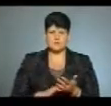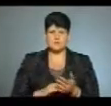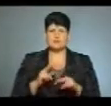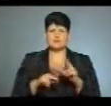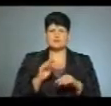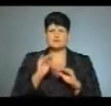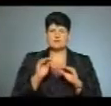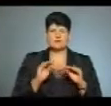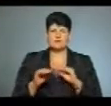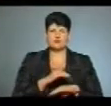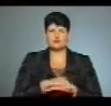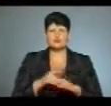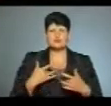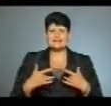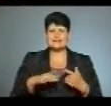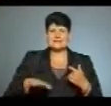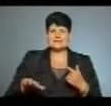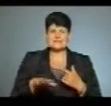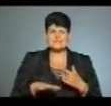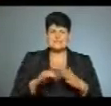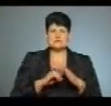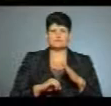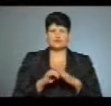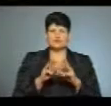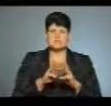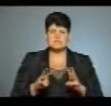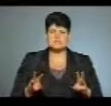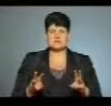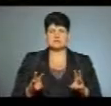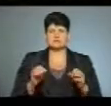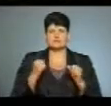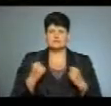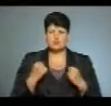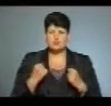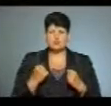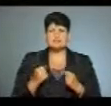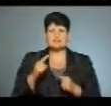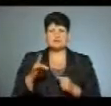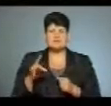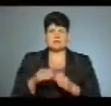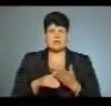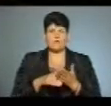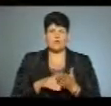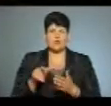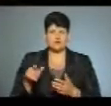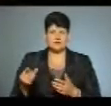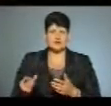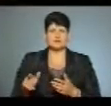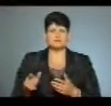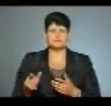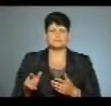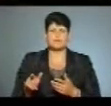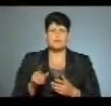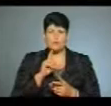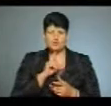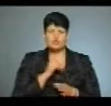та облаштування вуличної сцени із фонду Міністерства молоді і спорту Львівської освітньої фундації та збаразки волонтери проєкту «Будуємо Україну разом»